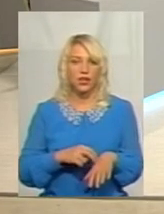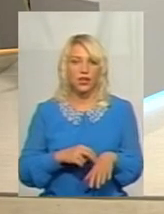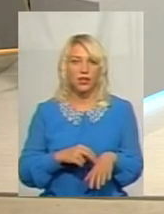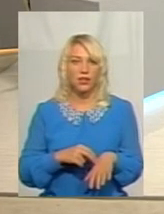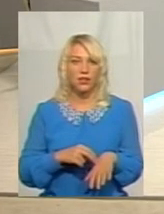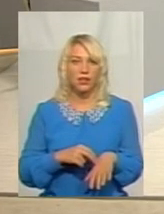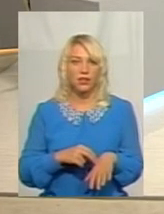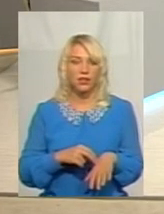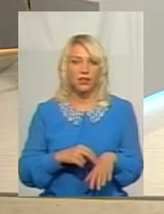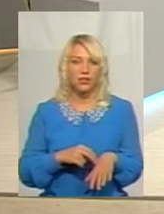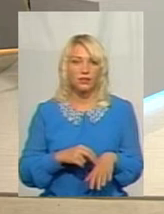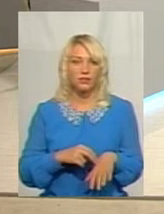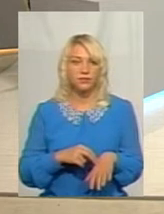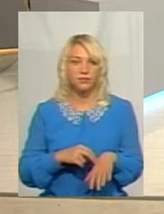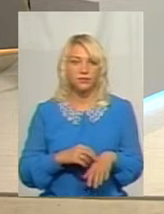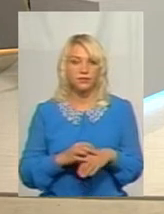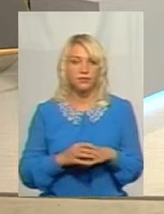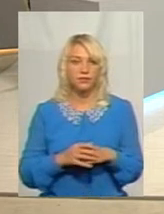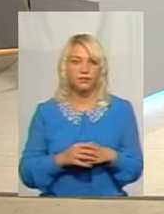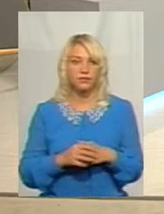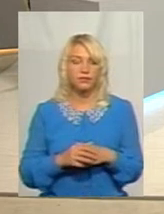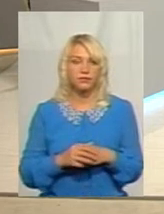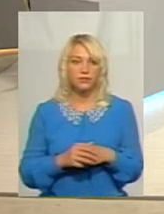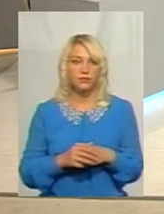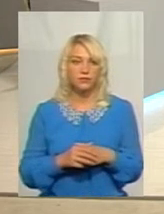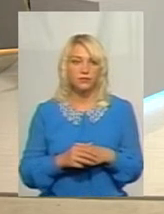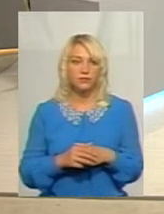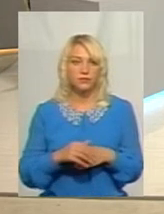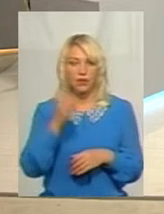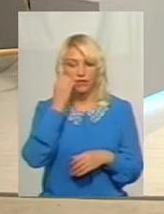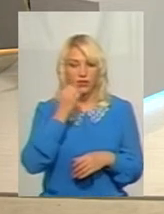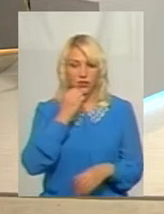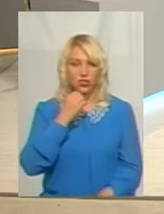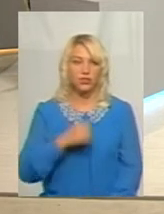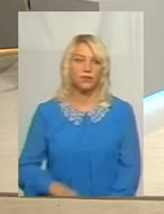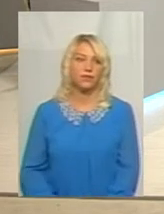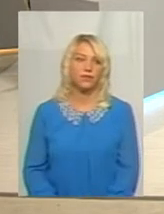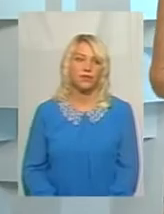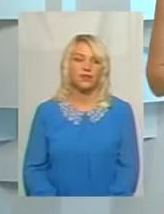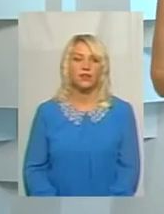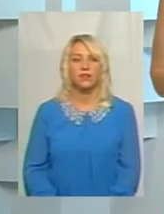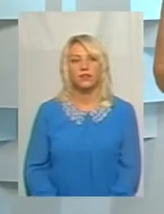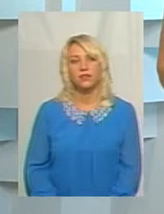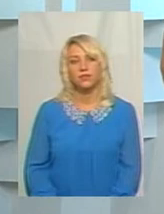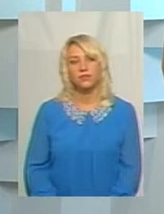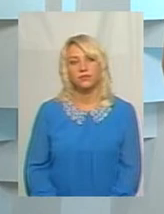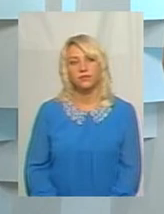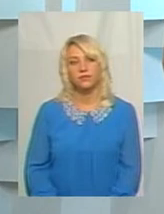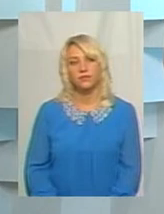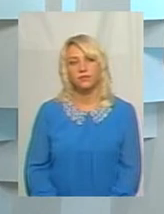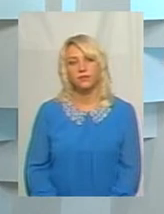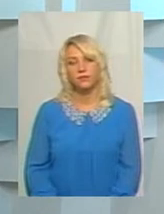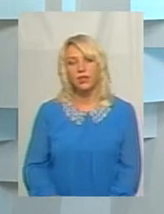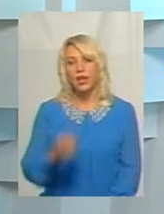Боже, Наталі Олексіївні Кепці. Вона прекрасна лікар і теж дуже гарно дивиться. Шановна пані, ми зрозуміли, що ми